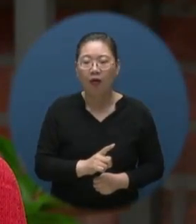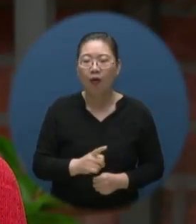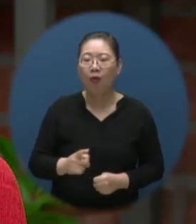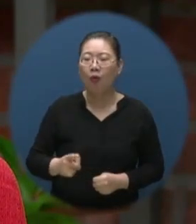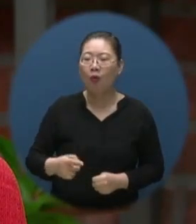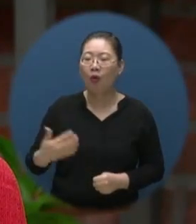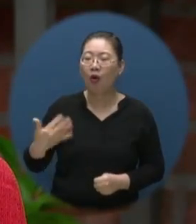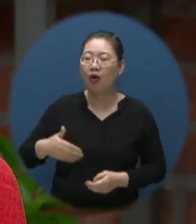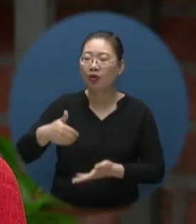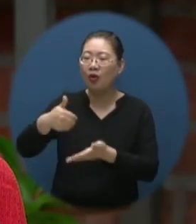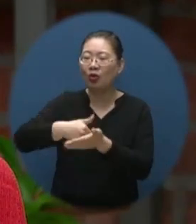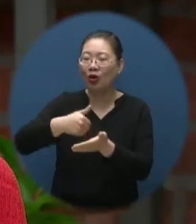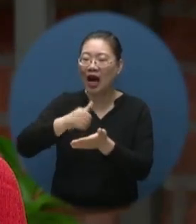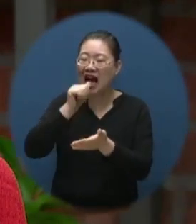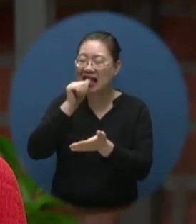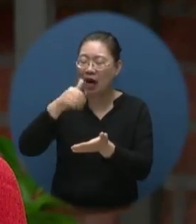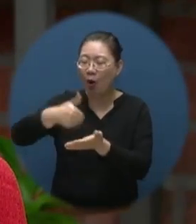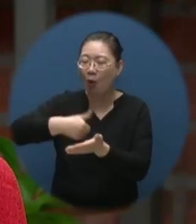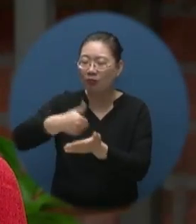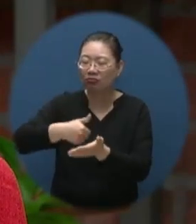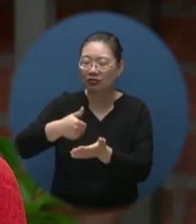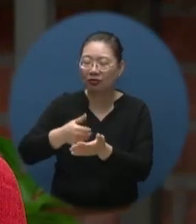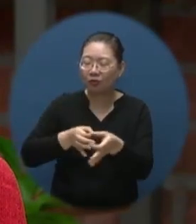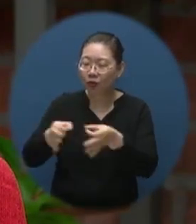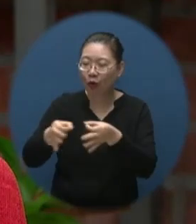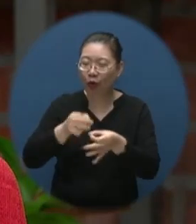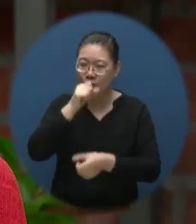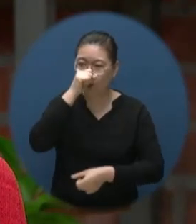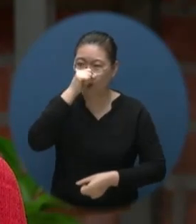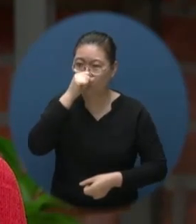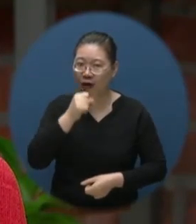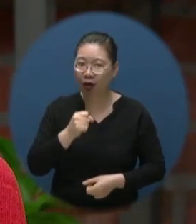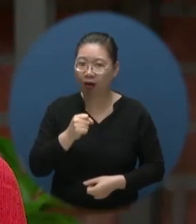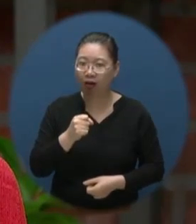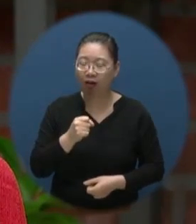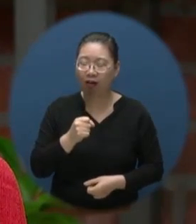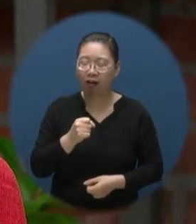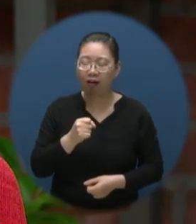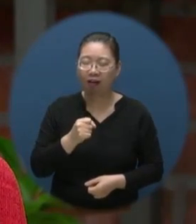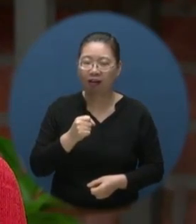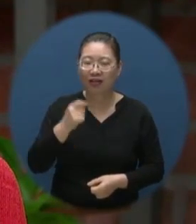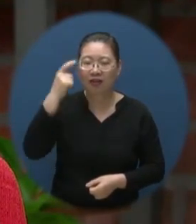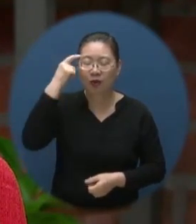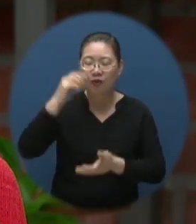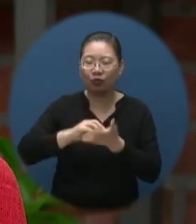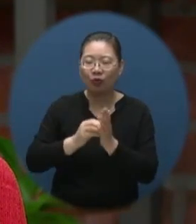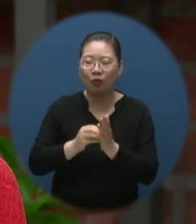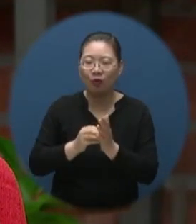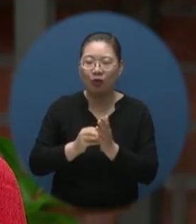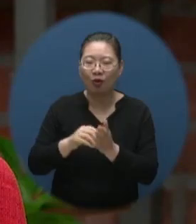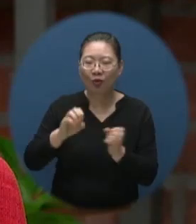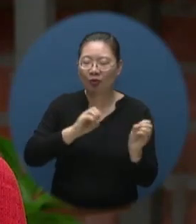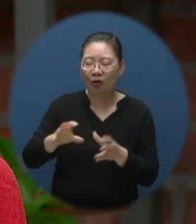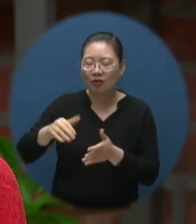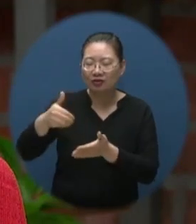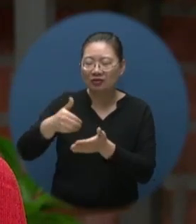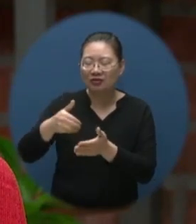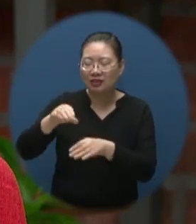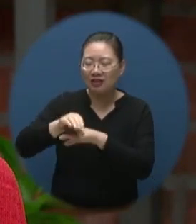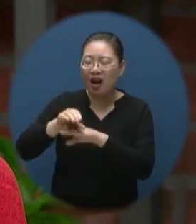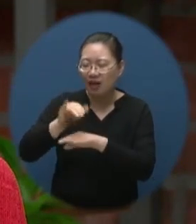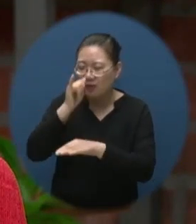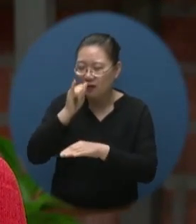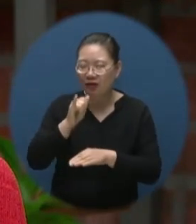여기는 고물 장사도 나 할 정도로. 네. 그렇게 많은 그냥 차들이 그냥 바로 되어 있는 것도